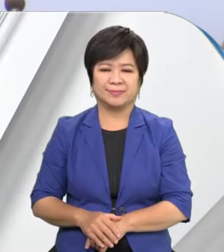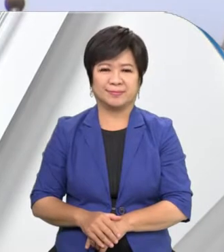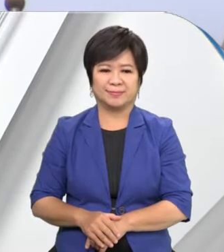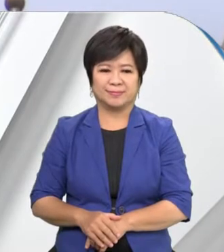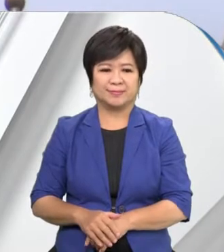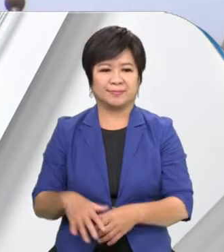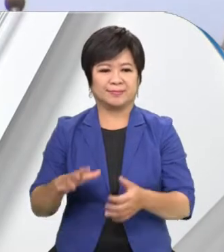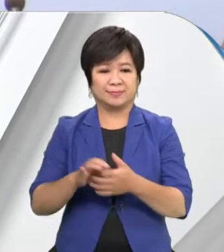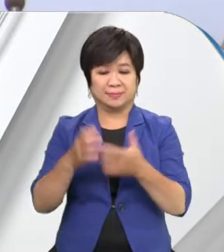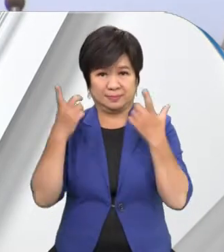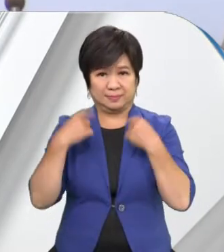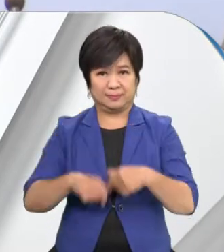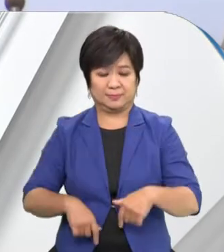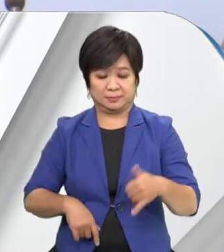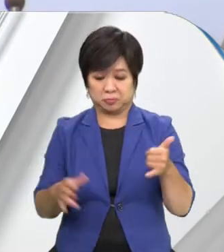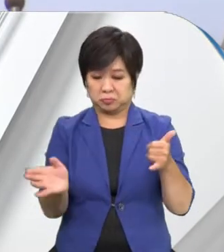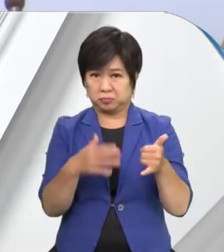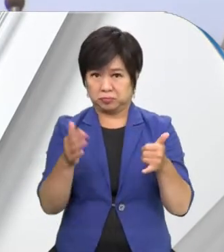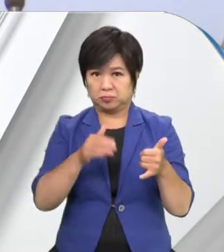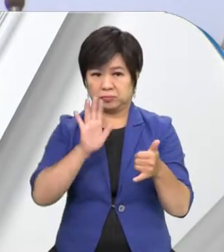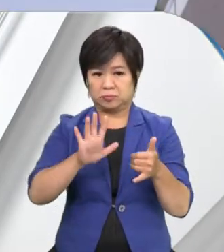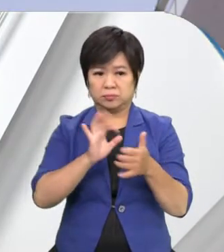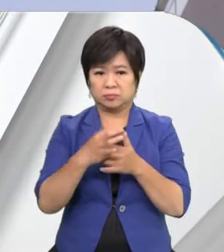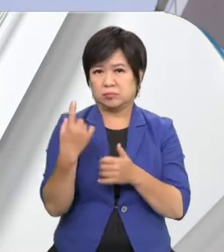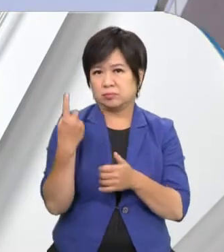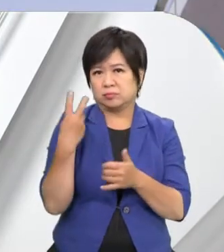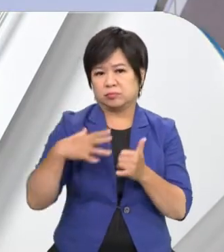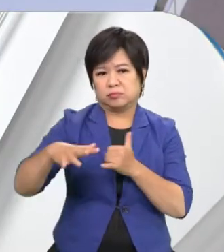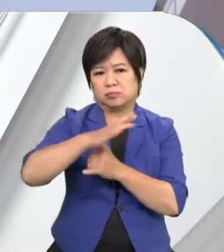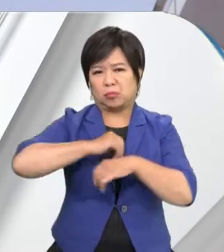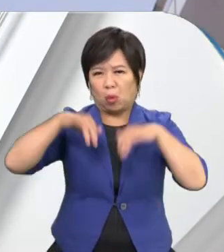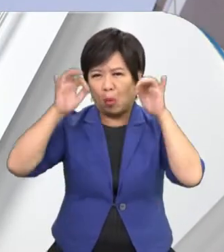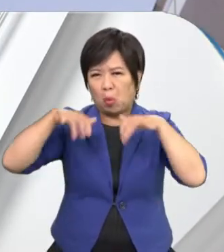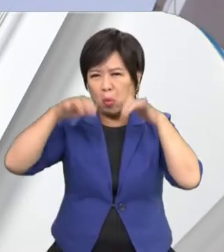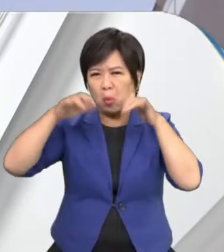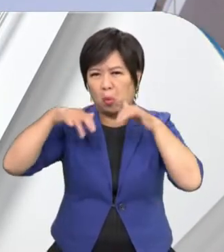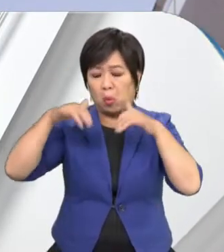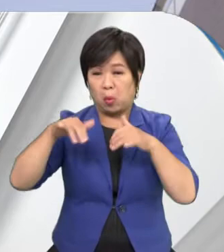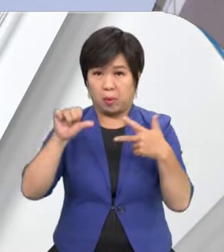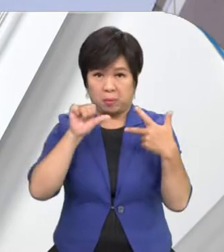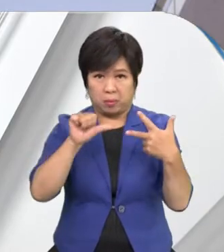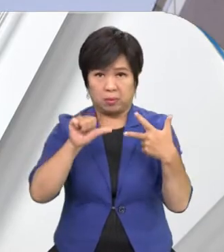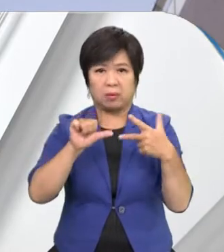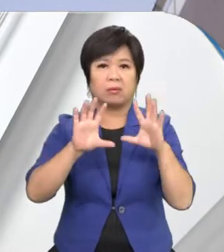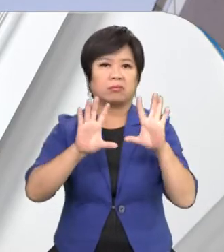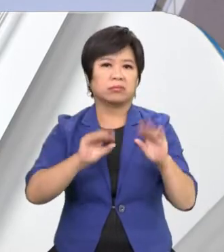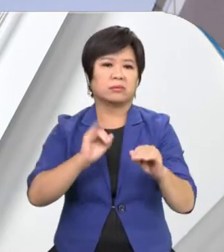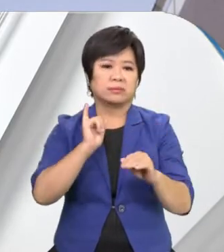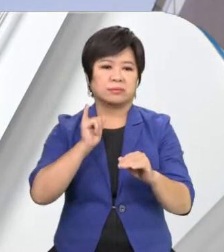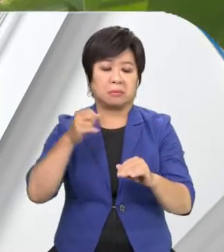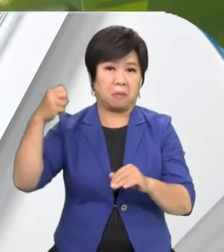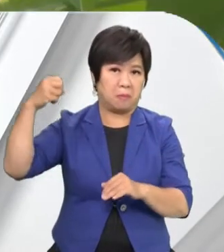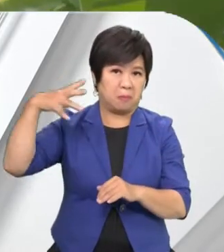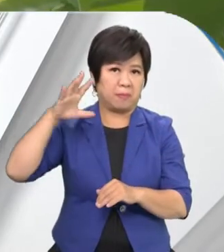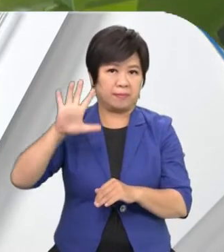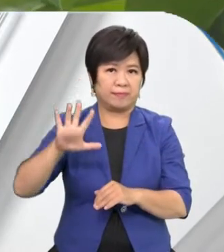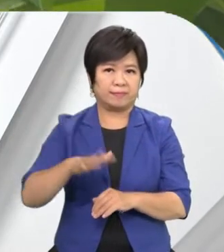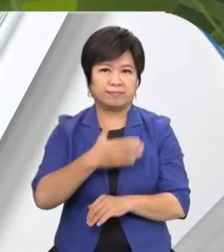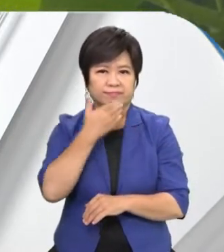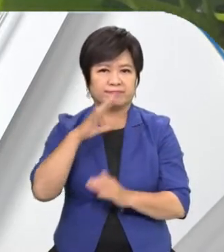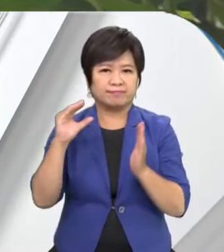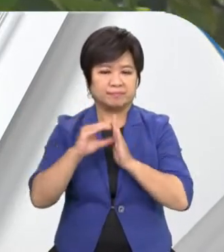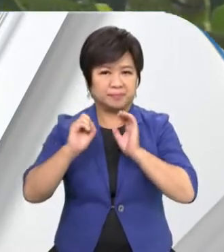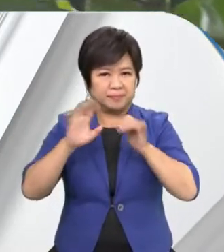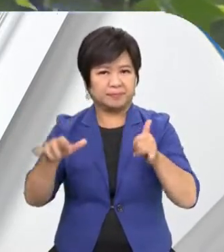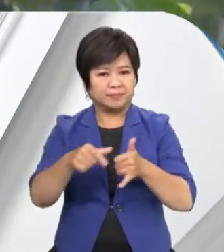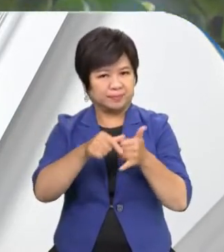原本受到西南风影响，前几日全台差不多都落大水，不过白五天时转好，出现日头。气象局讲，中南